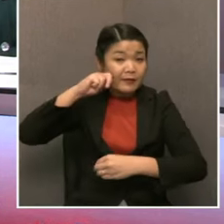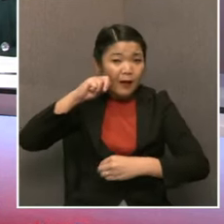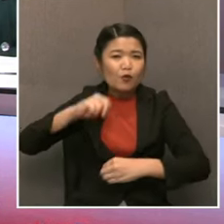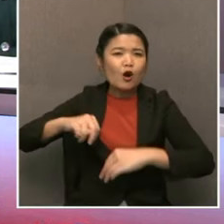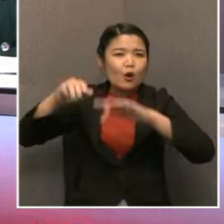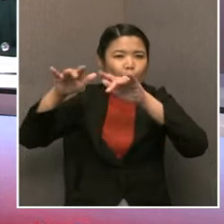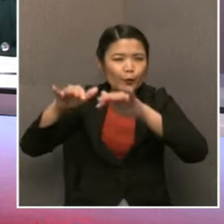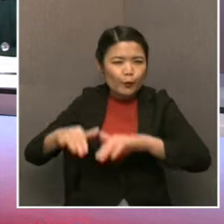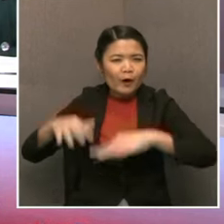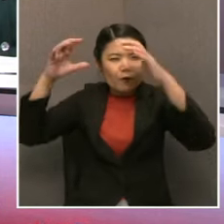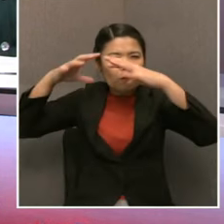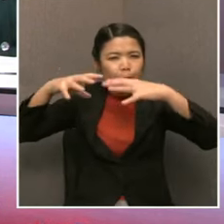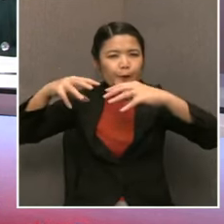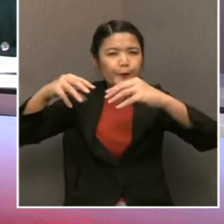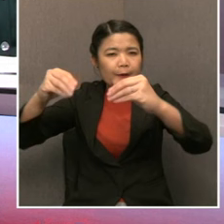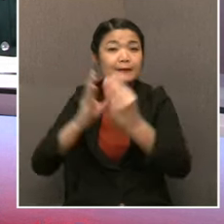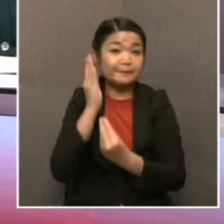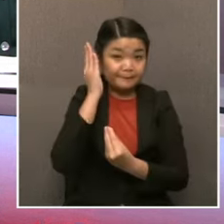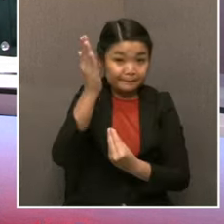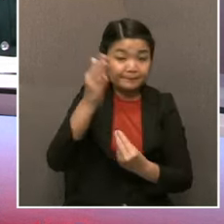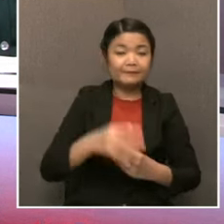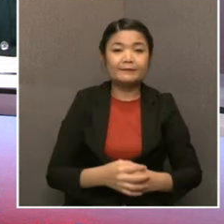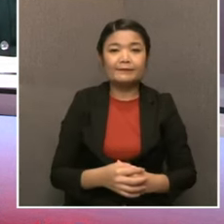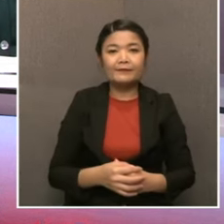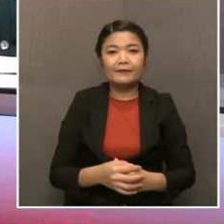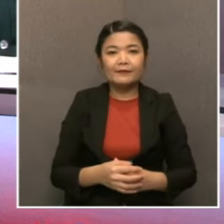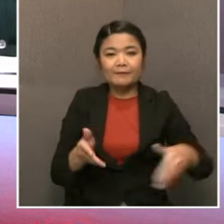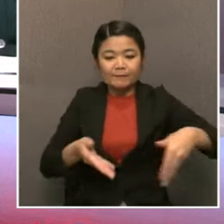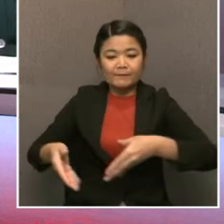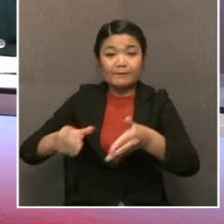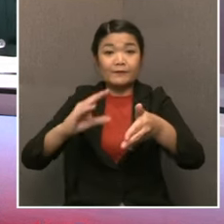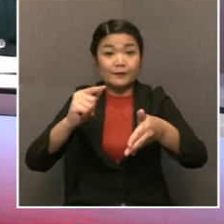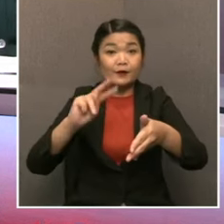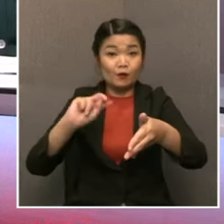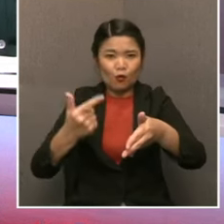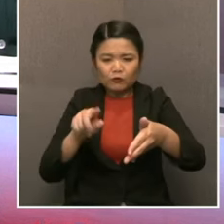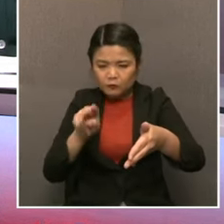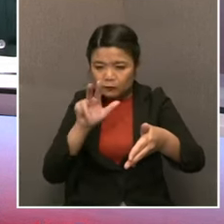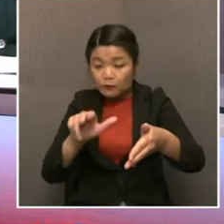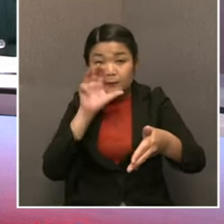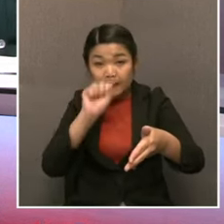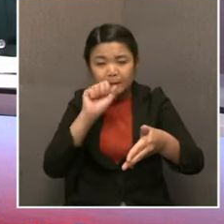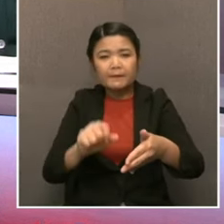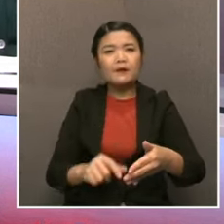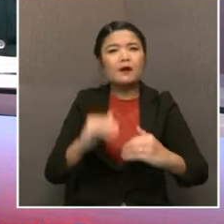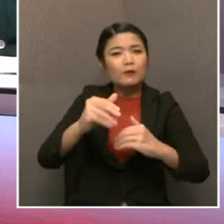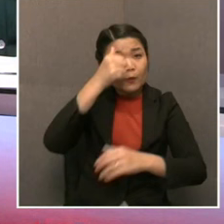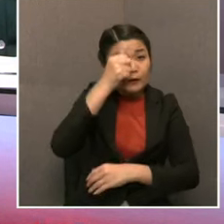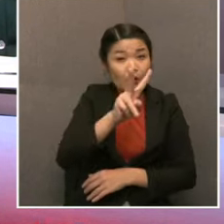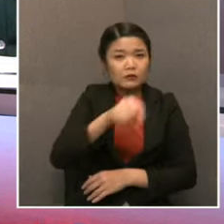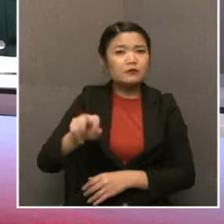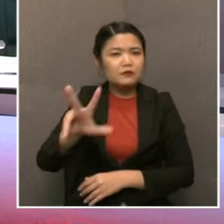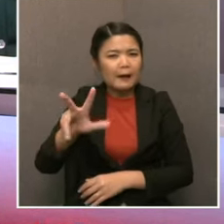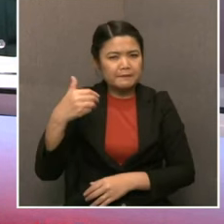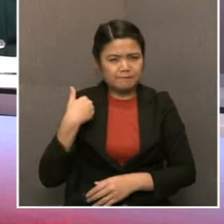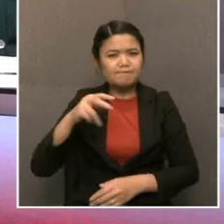นพื้นที่สัปดารหนานี้กลดลงด้วยเช่เดยวกันแต่ว่มน้ำของต้องจับตาเพระว่าใน 2-3 วนข้างหนานี้มีน้น